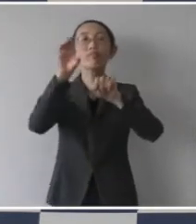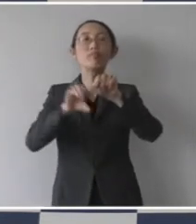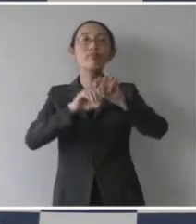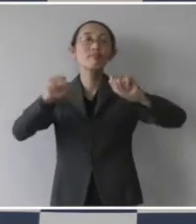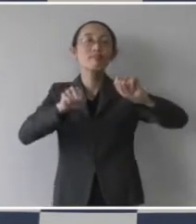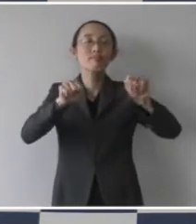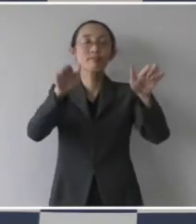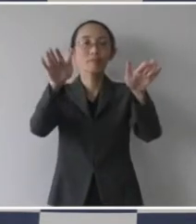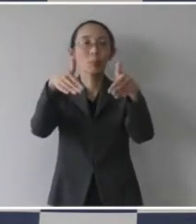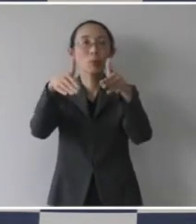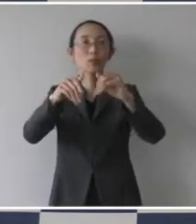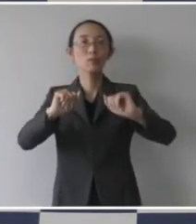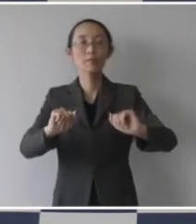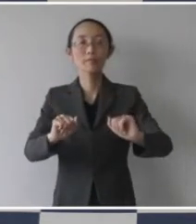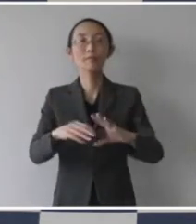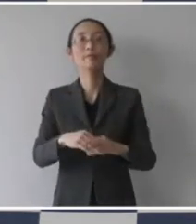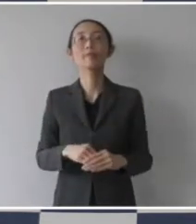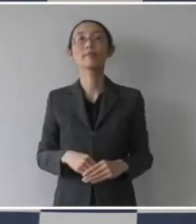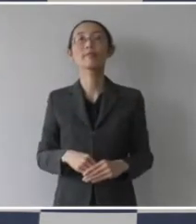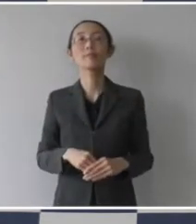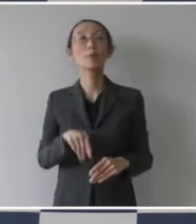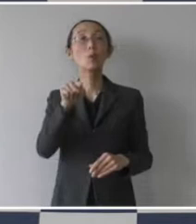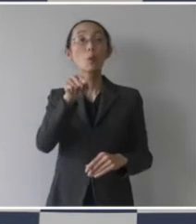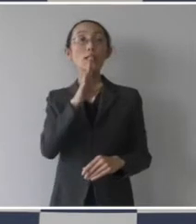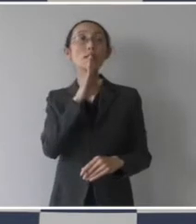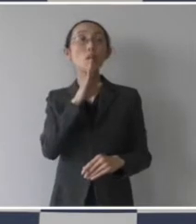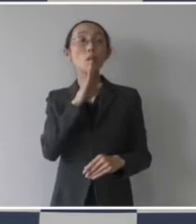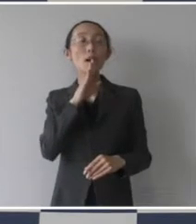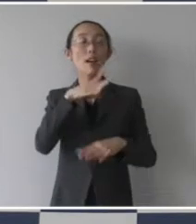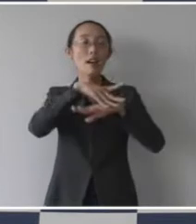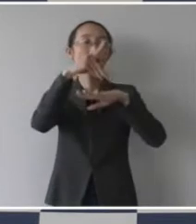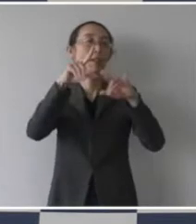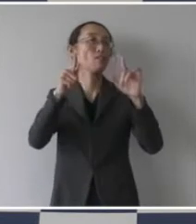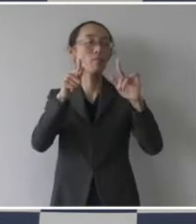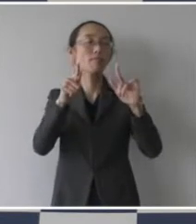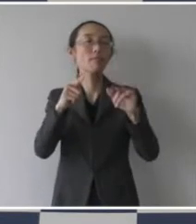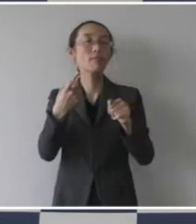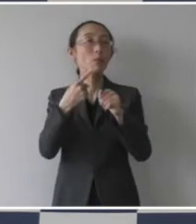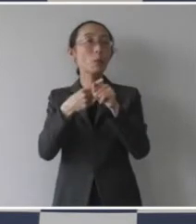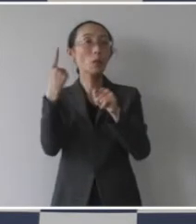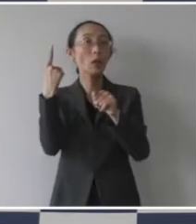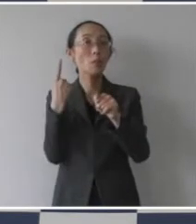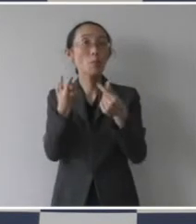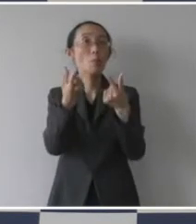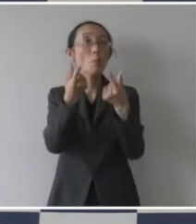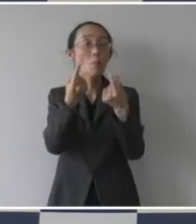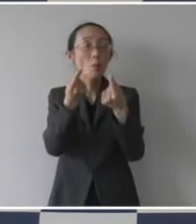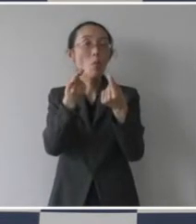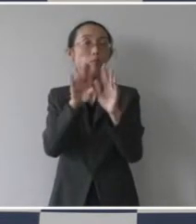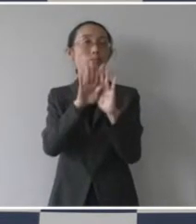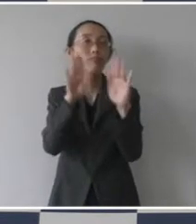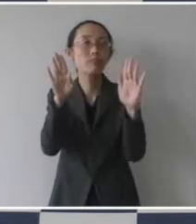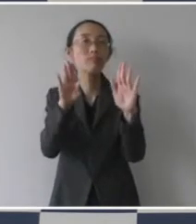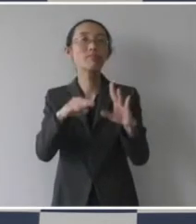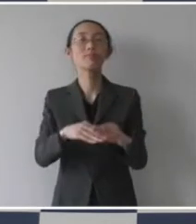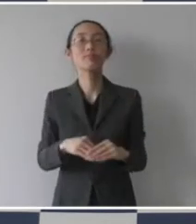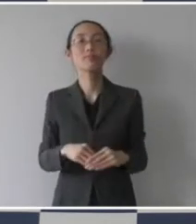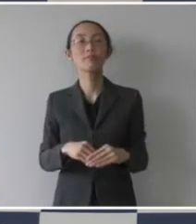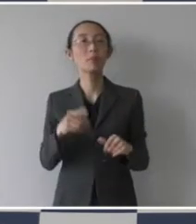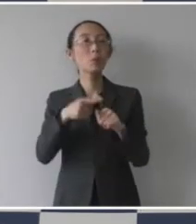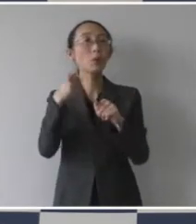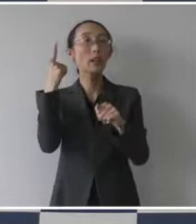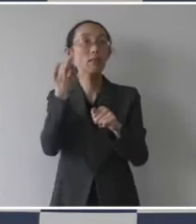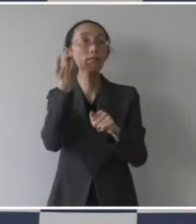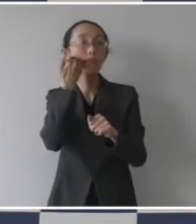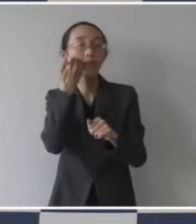っています。これは実は昨年も、昨年始まったもので、昨年は高校